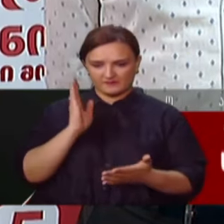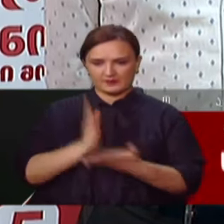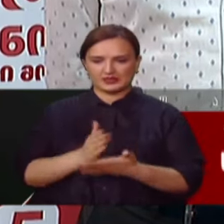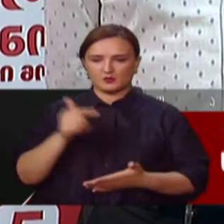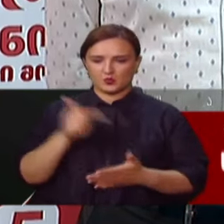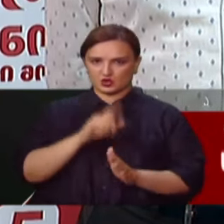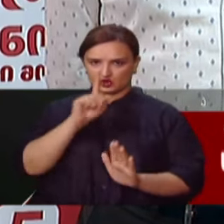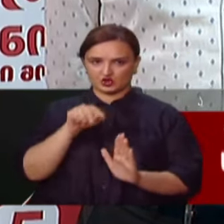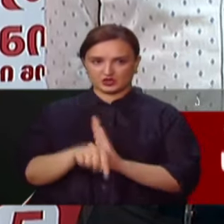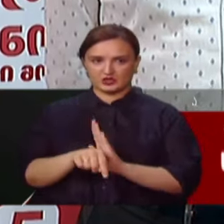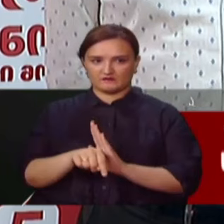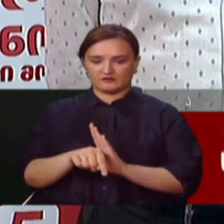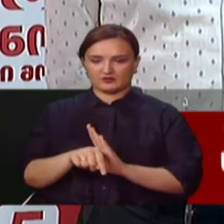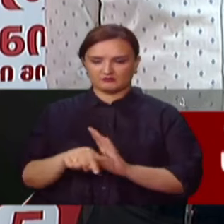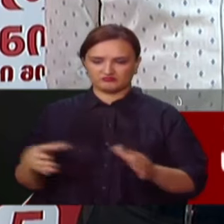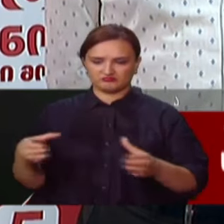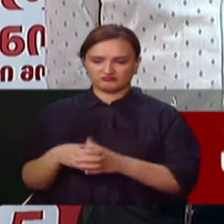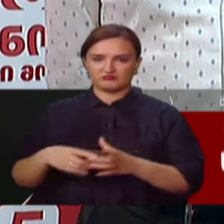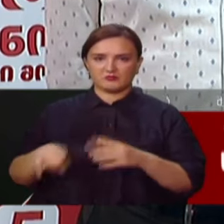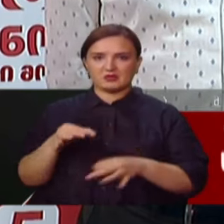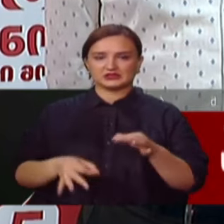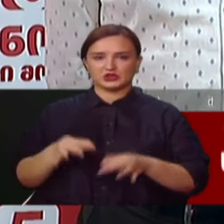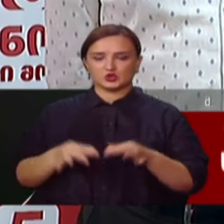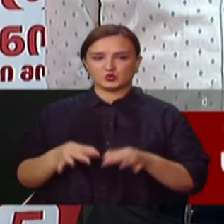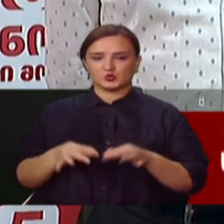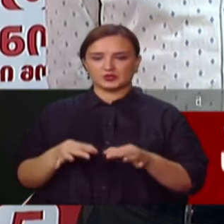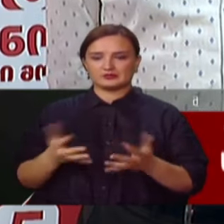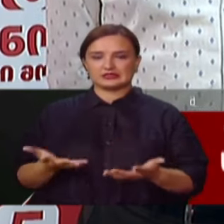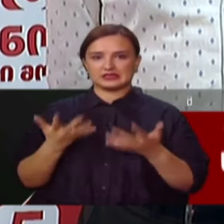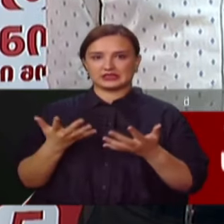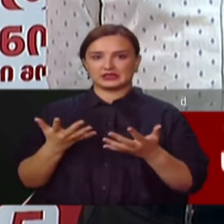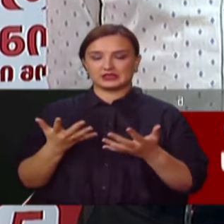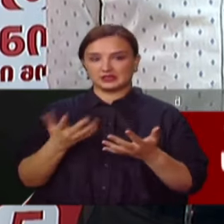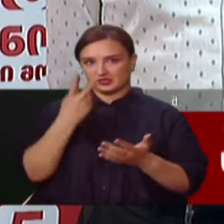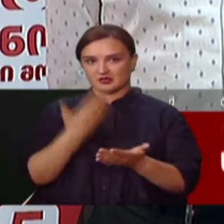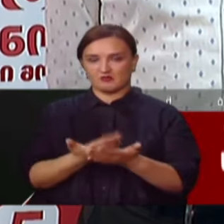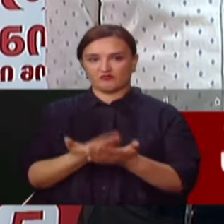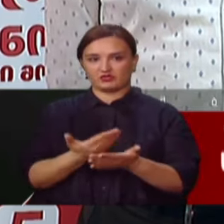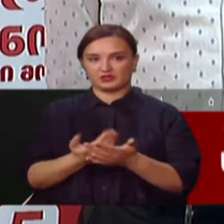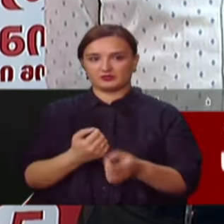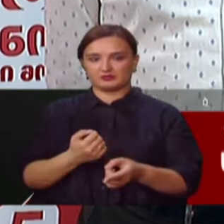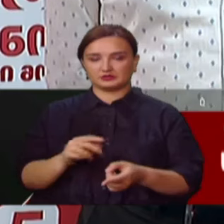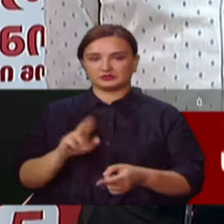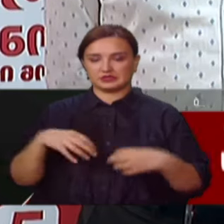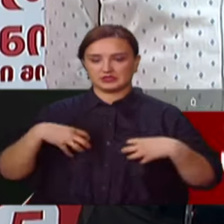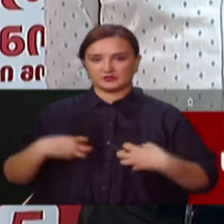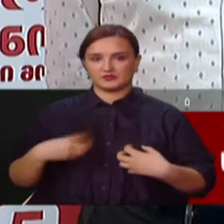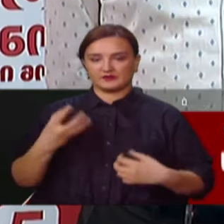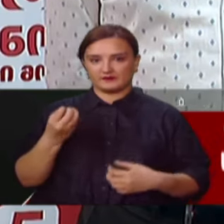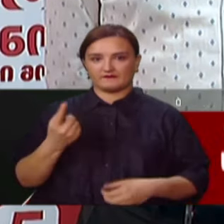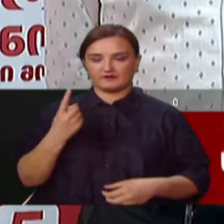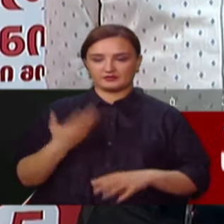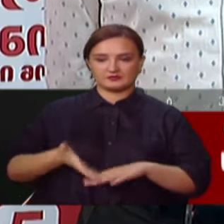და უხეშჩარევას, კლანური მართსაჯულების ნათელ, ასე ვთქვათ, გამოვლინებას და სამწუხაროდ კიდევ